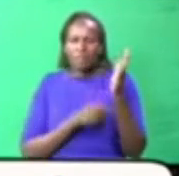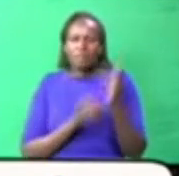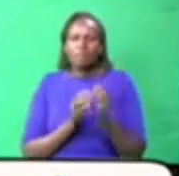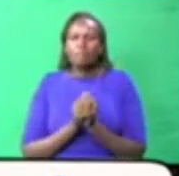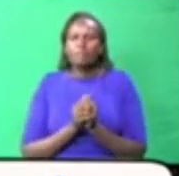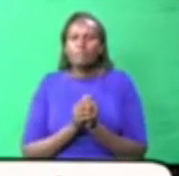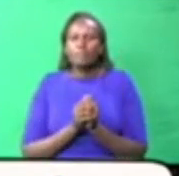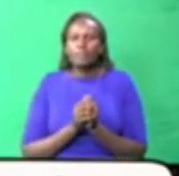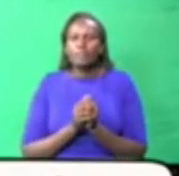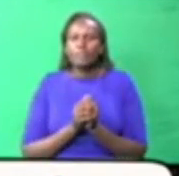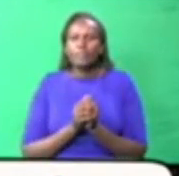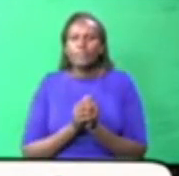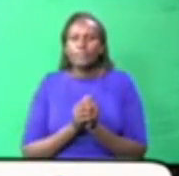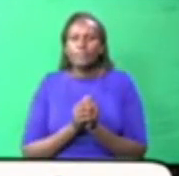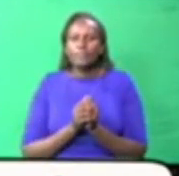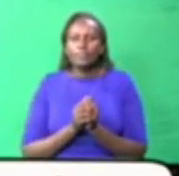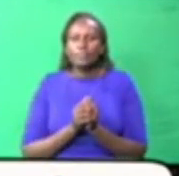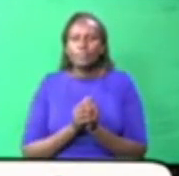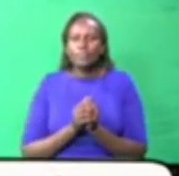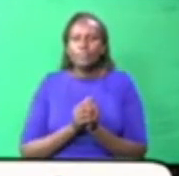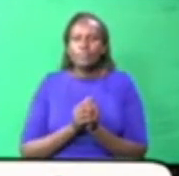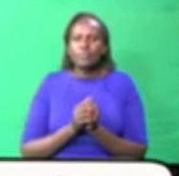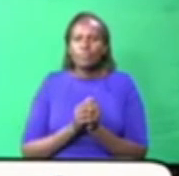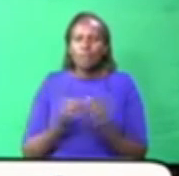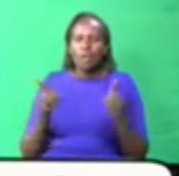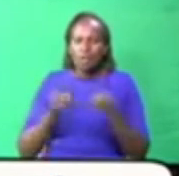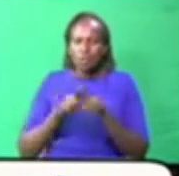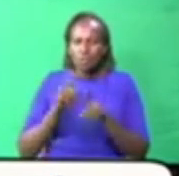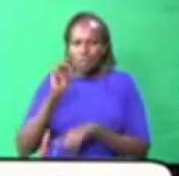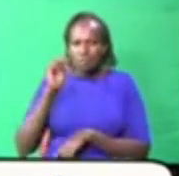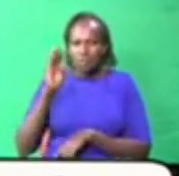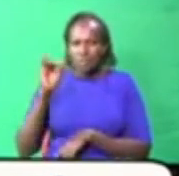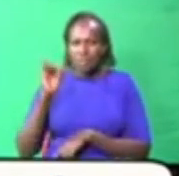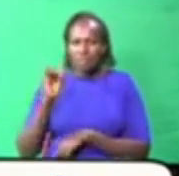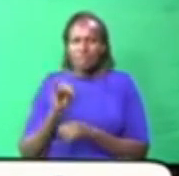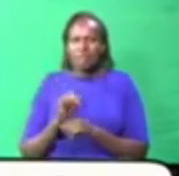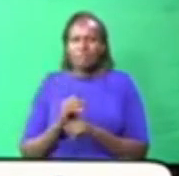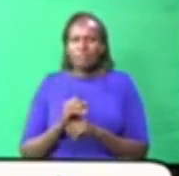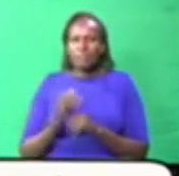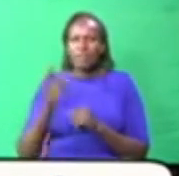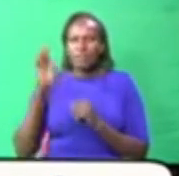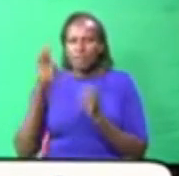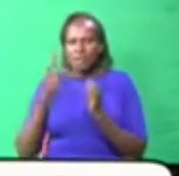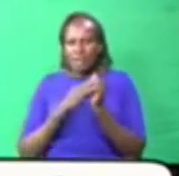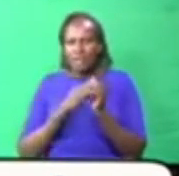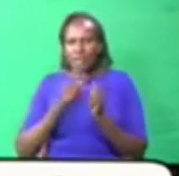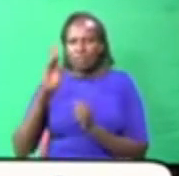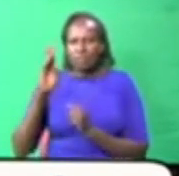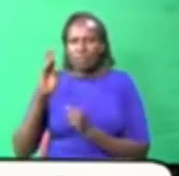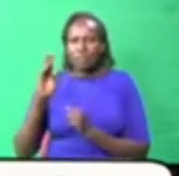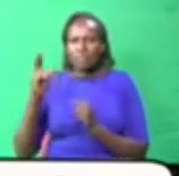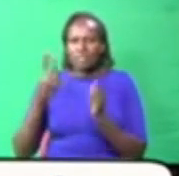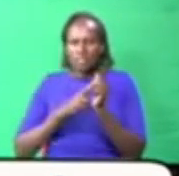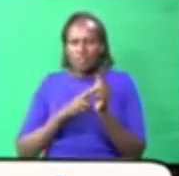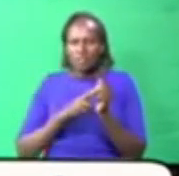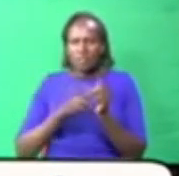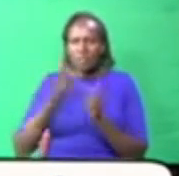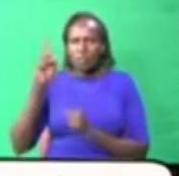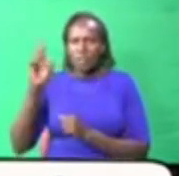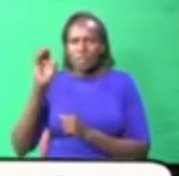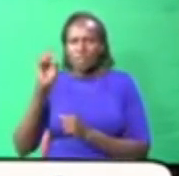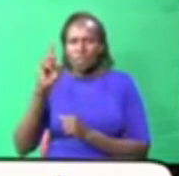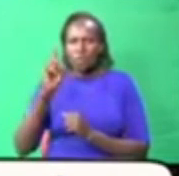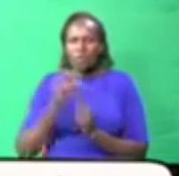ni ya Heaven's Gate Prayer Mountain, na pia ni ya MBCI 807 0706-2601 ama kuna hiyo